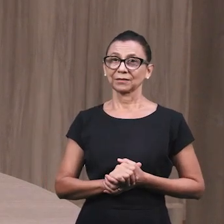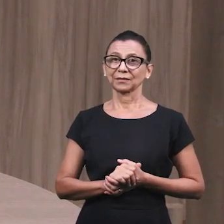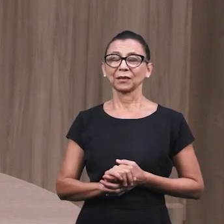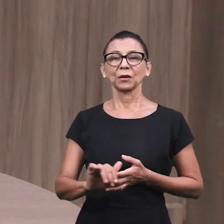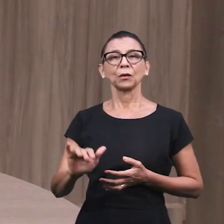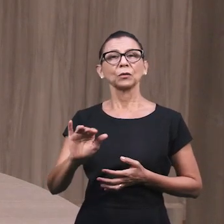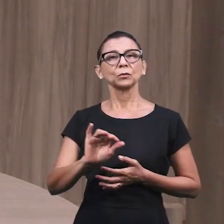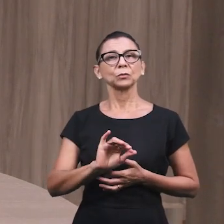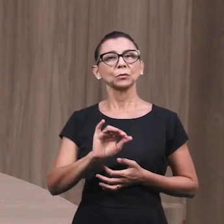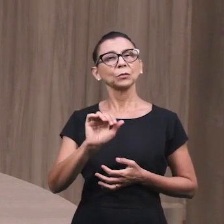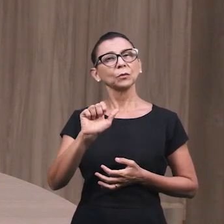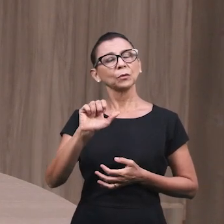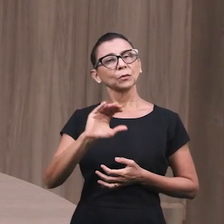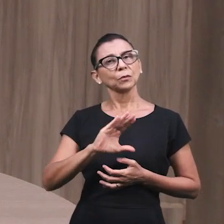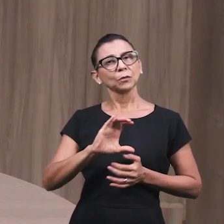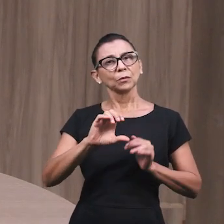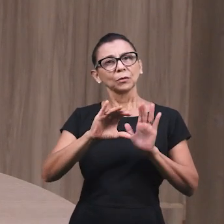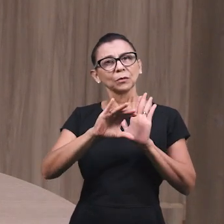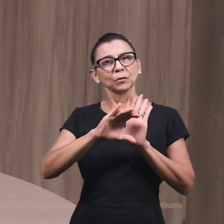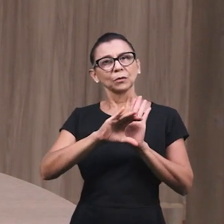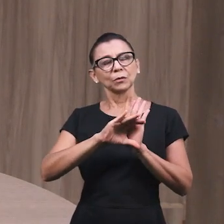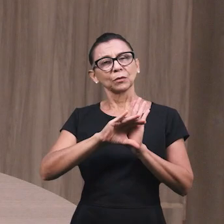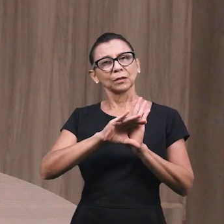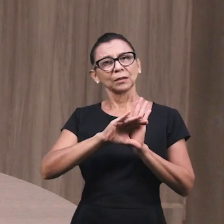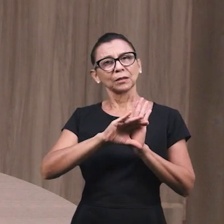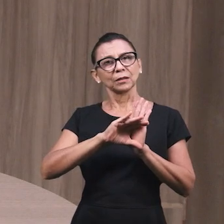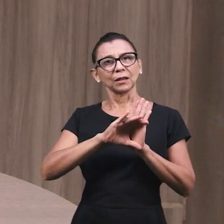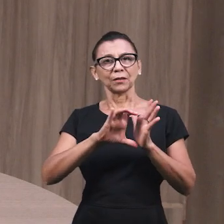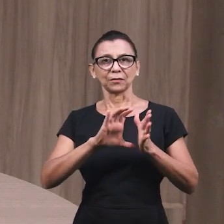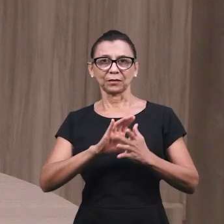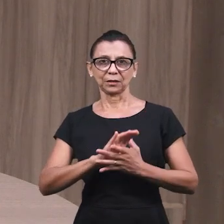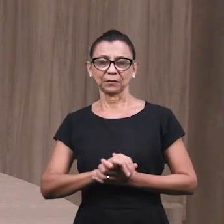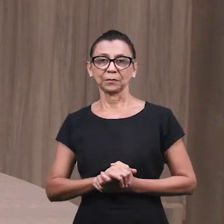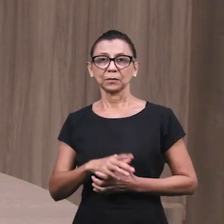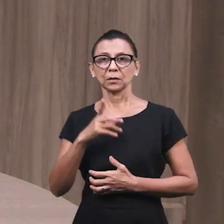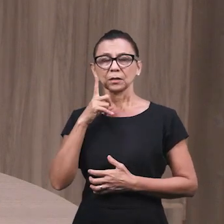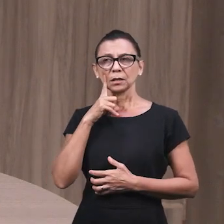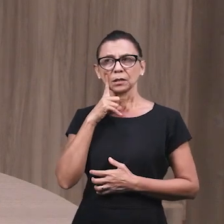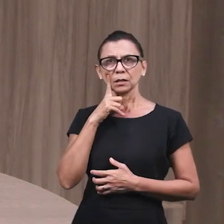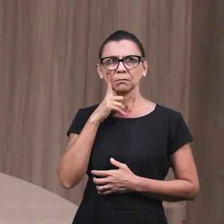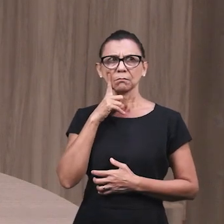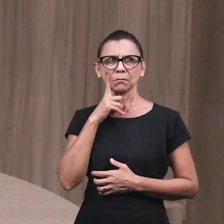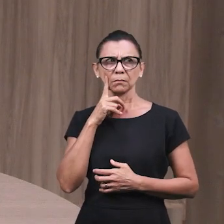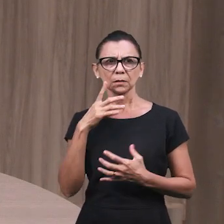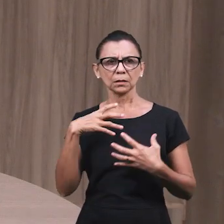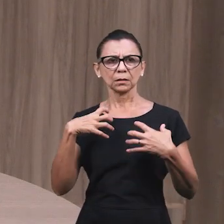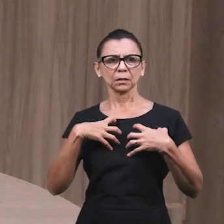dans l'armature de clé où nous identifions la